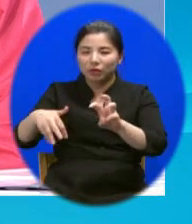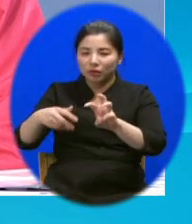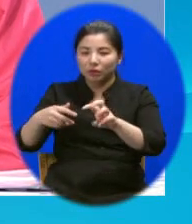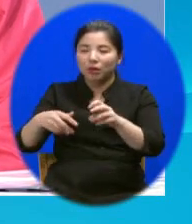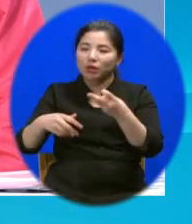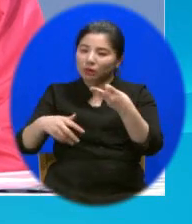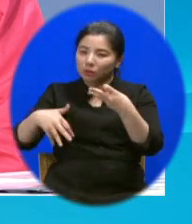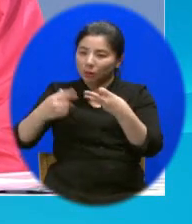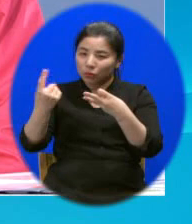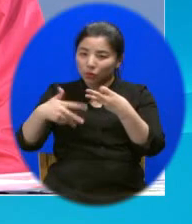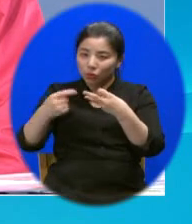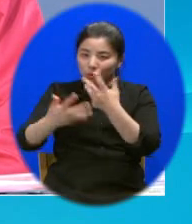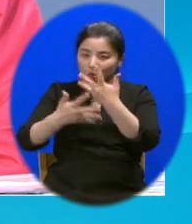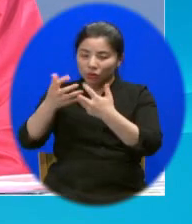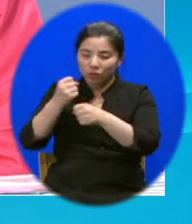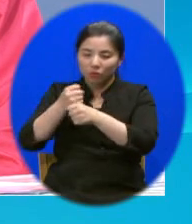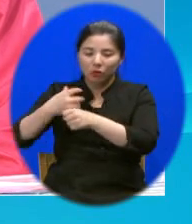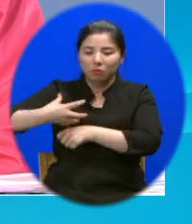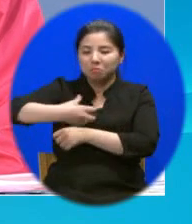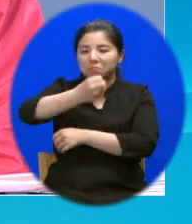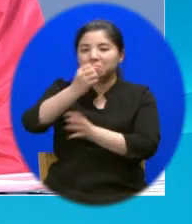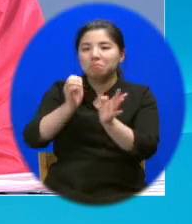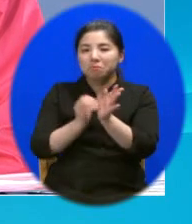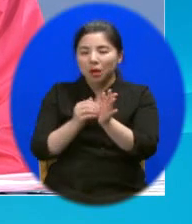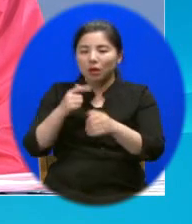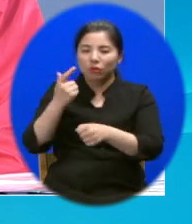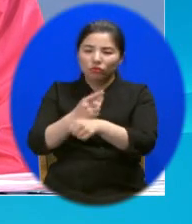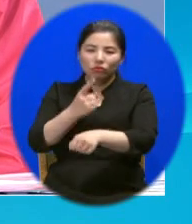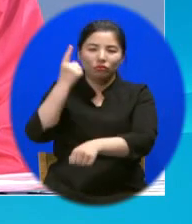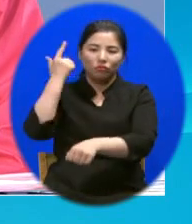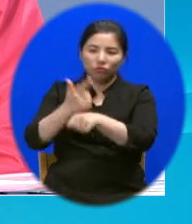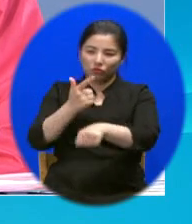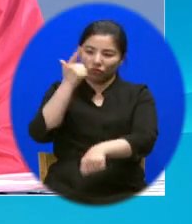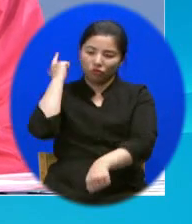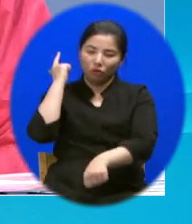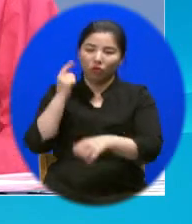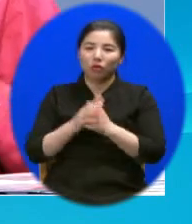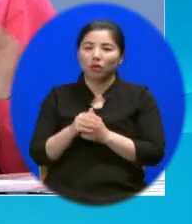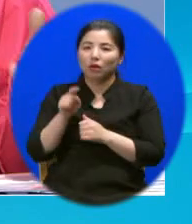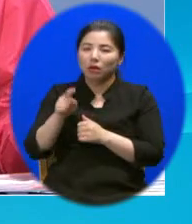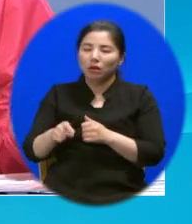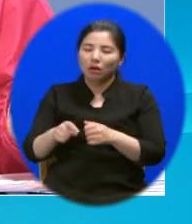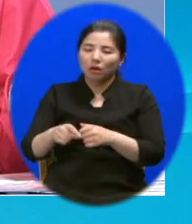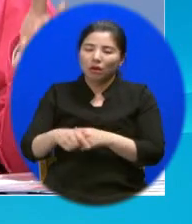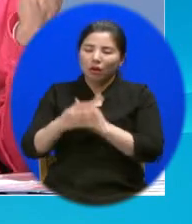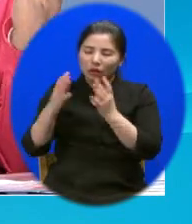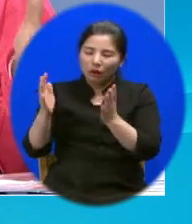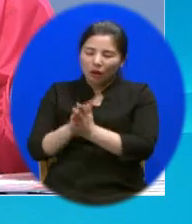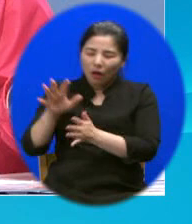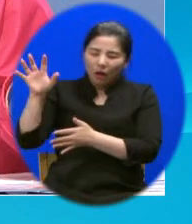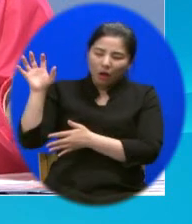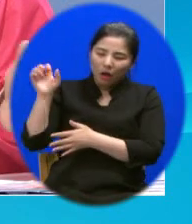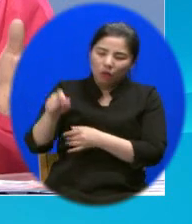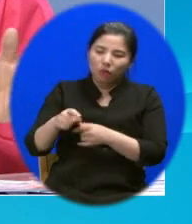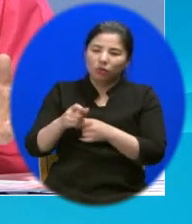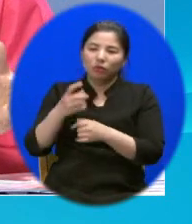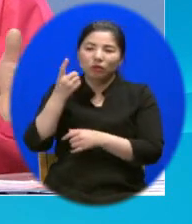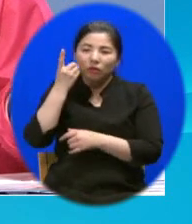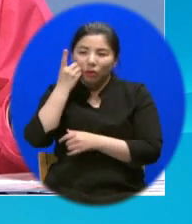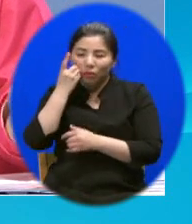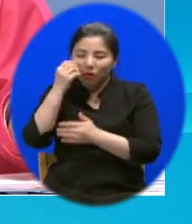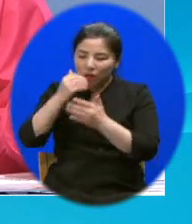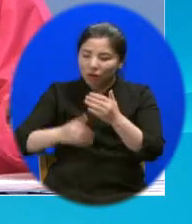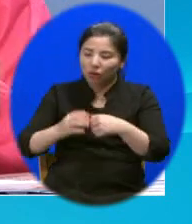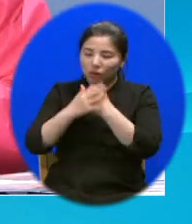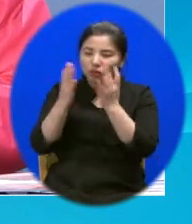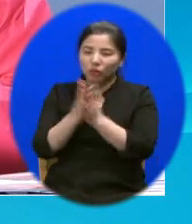동영 동영상 찍어서 가져간 거예요 그리고 6년 전 일입니다 그거 탈탈 털어 가고 언제 전화 통화 내역이 니